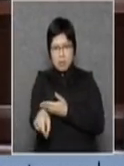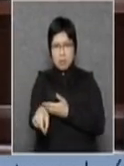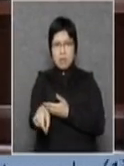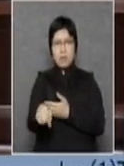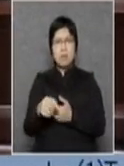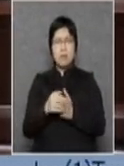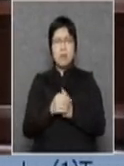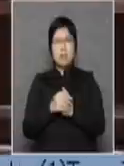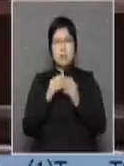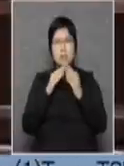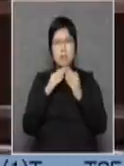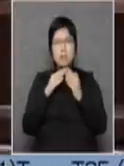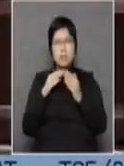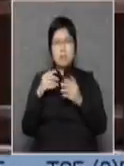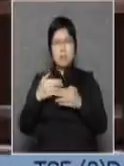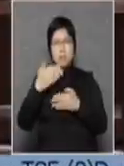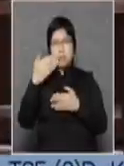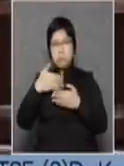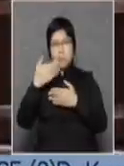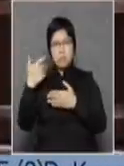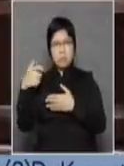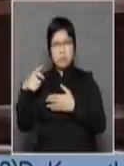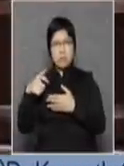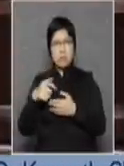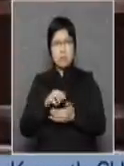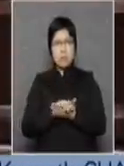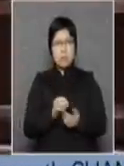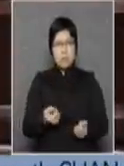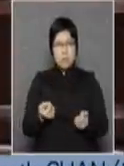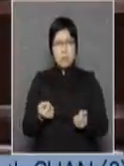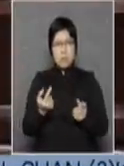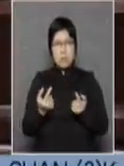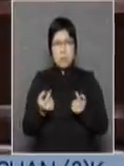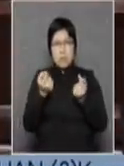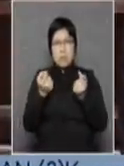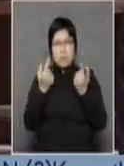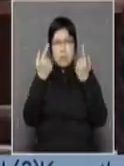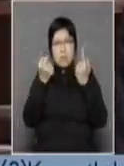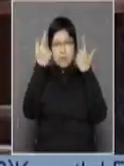咁楼价呢就点呢，就一次比一次升高。